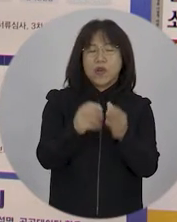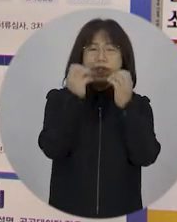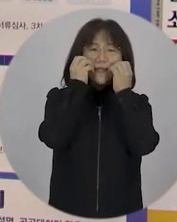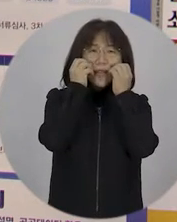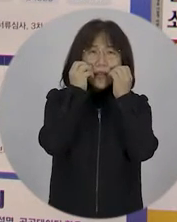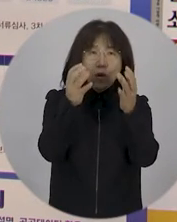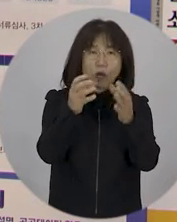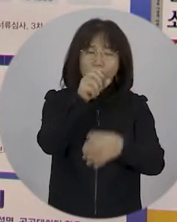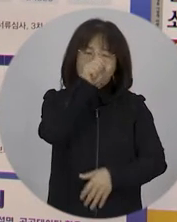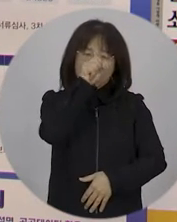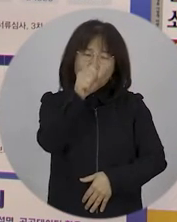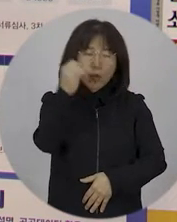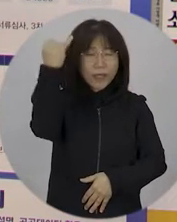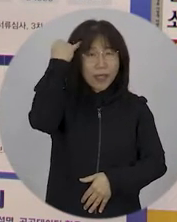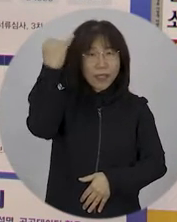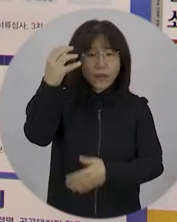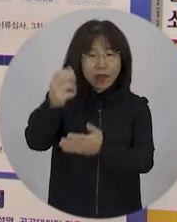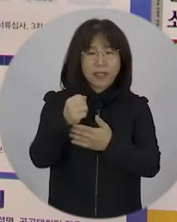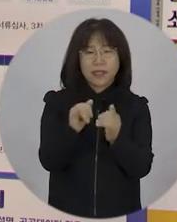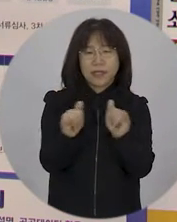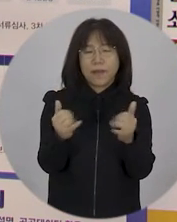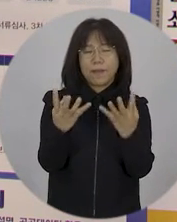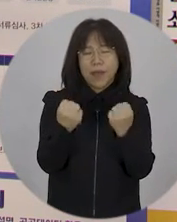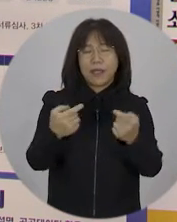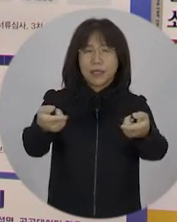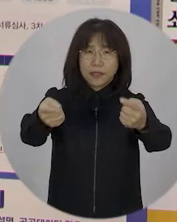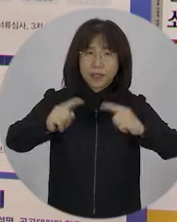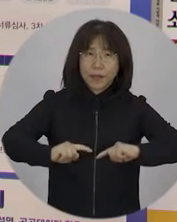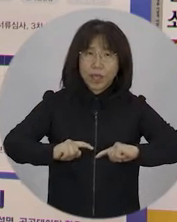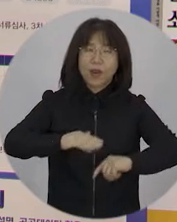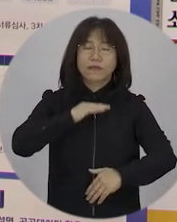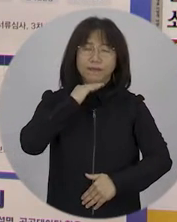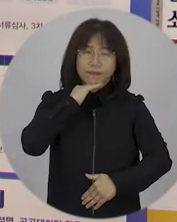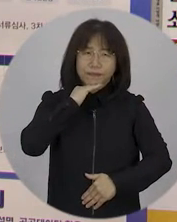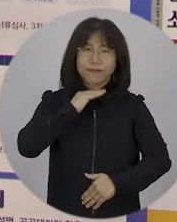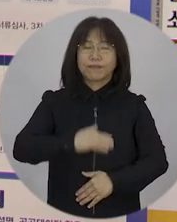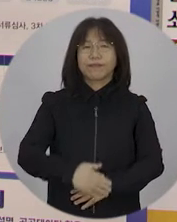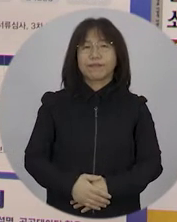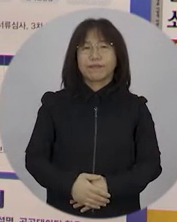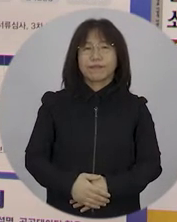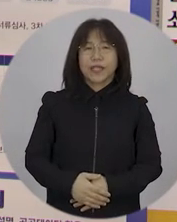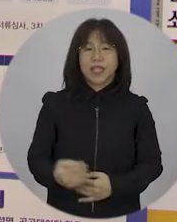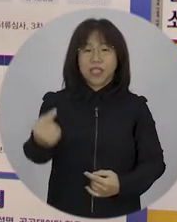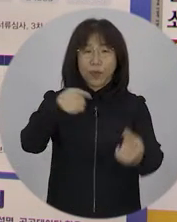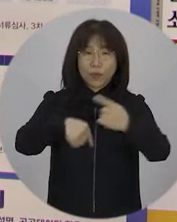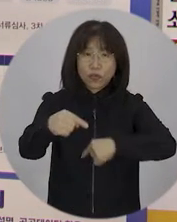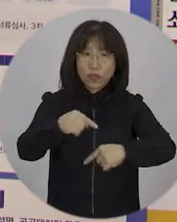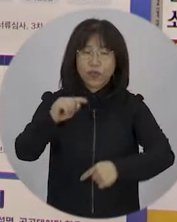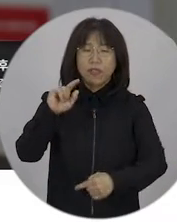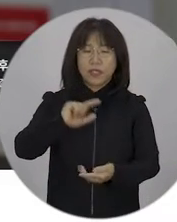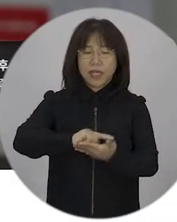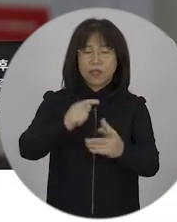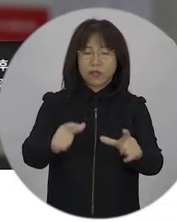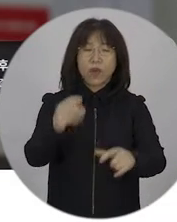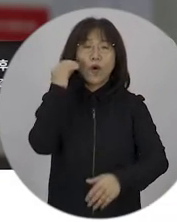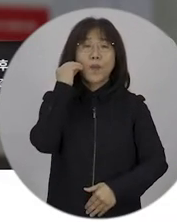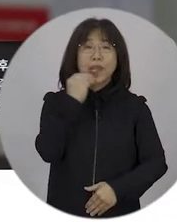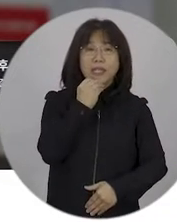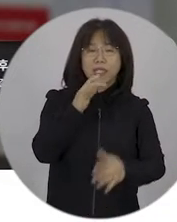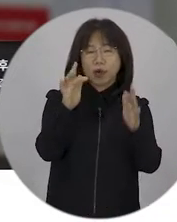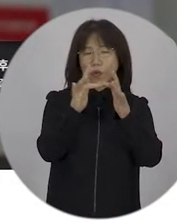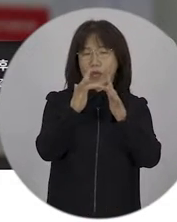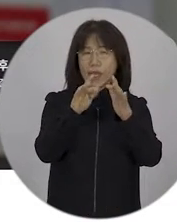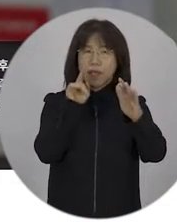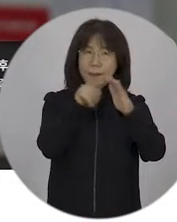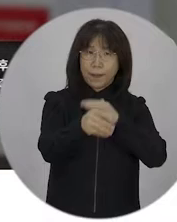참신하고 새로운 아이디어를 가진 많은 분들의 적극적인 참여를 기다리겠습니다 접수는 강서